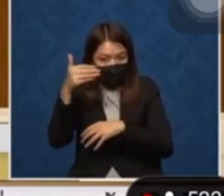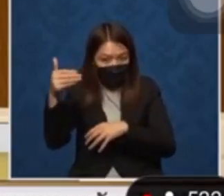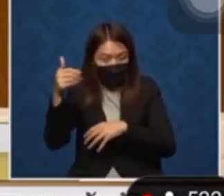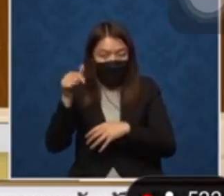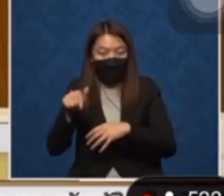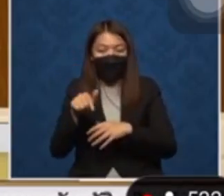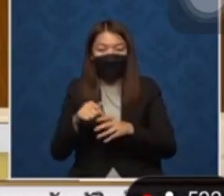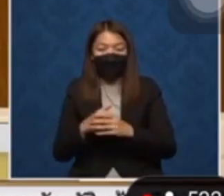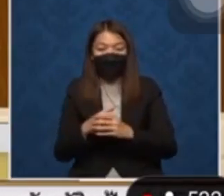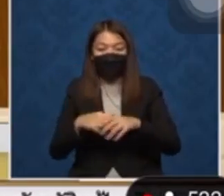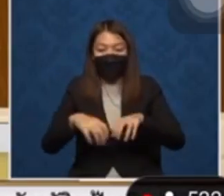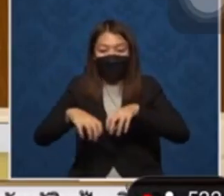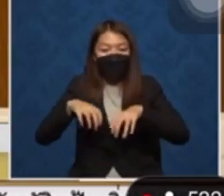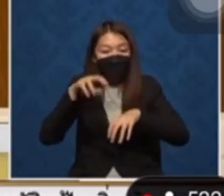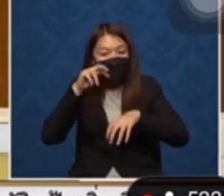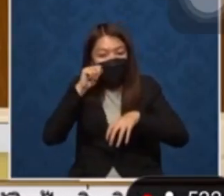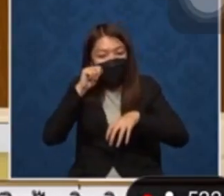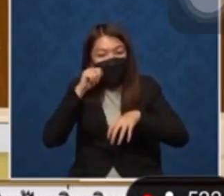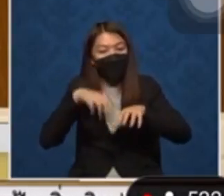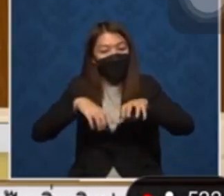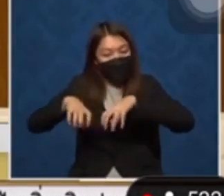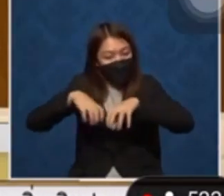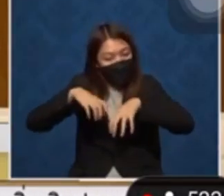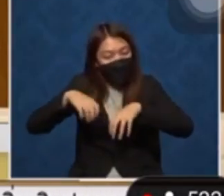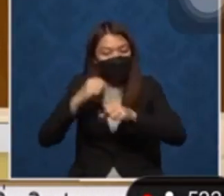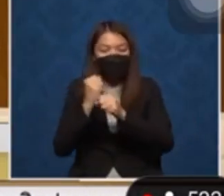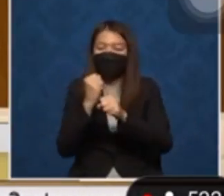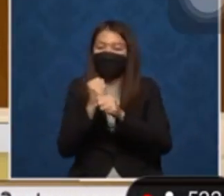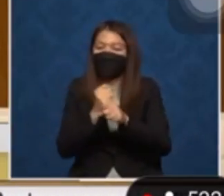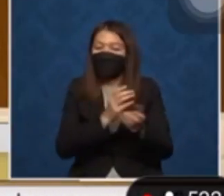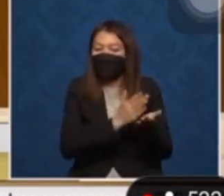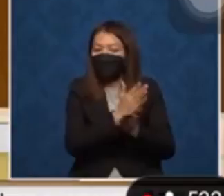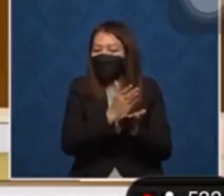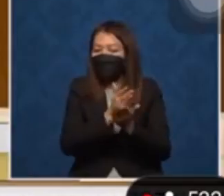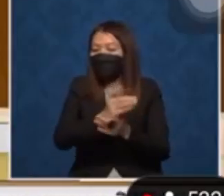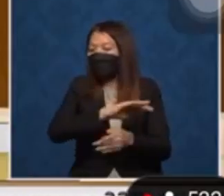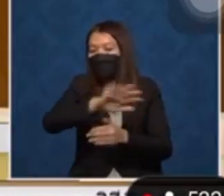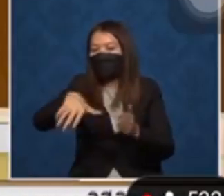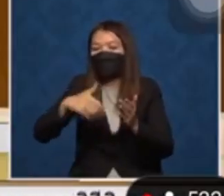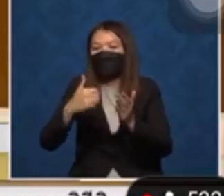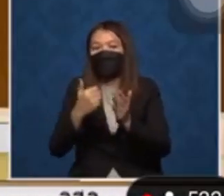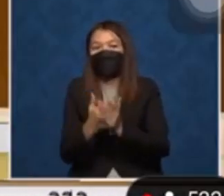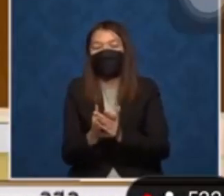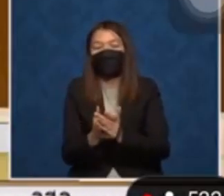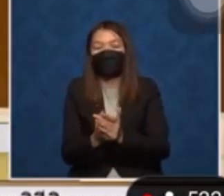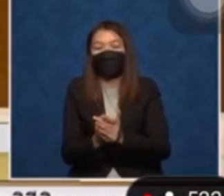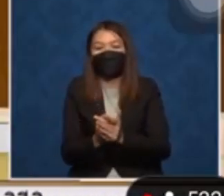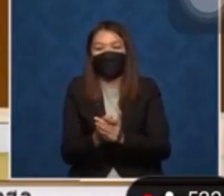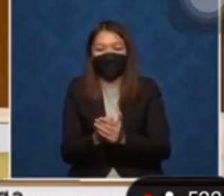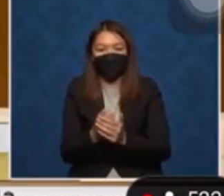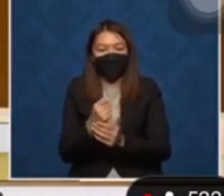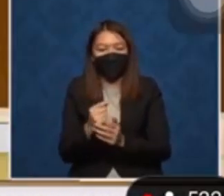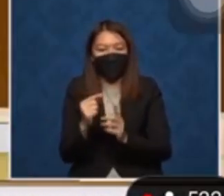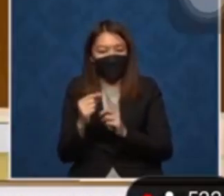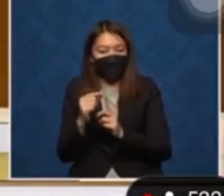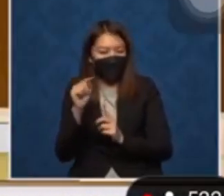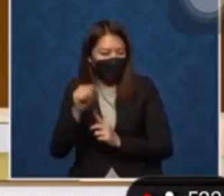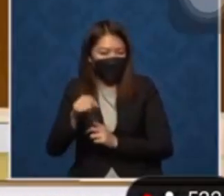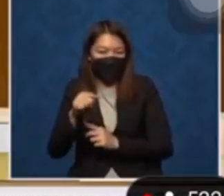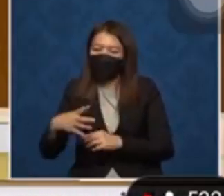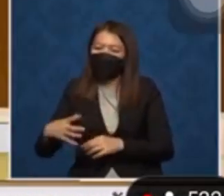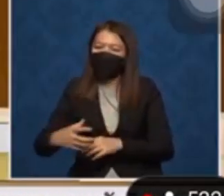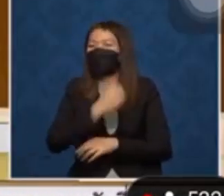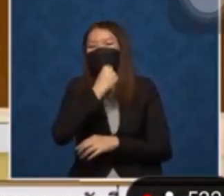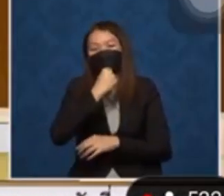ารจัดการทรัพยากรน้ำบูรณาการงานทุกฝ่ายอันนี้ก็เป็นอีกส่วนหนึ่งที่สะท้อนถึงการออกคำสั่งโดยการรวบอำน